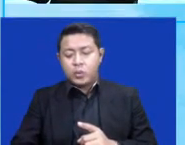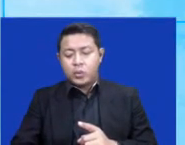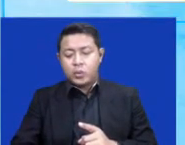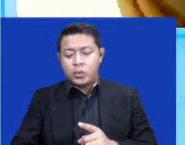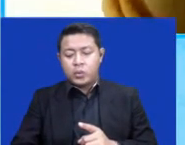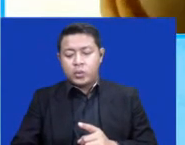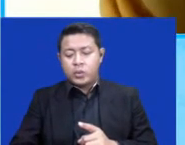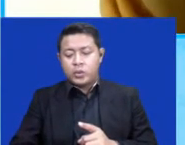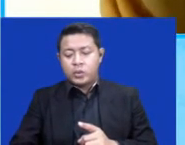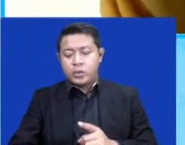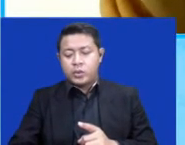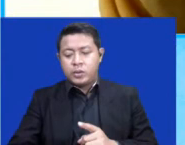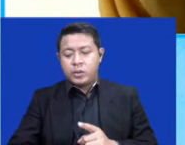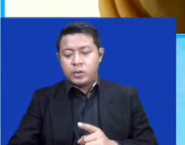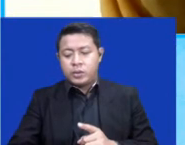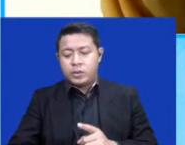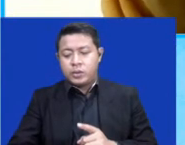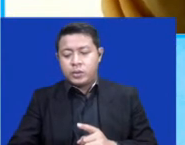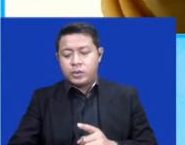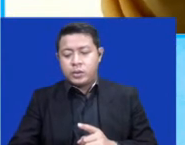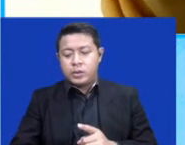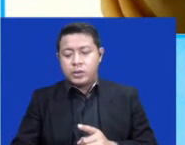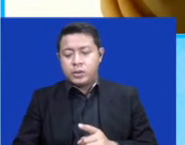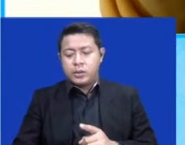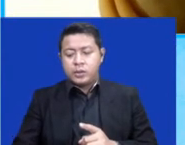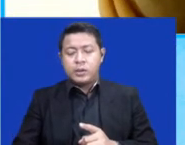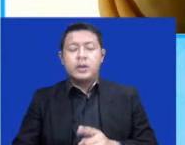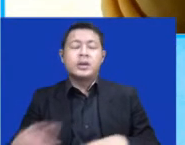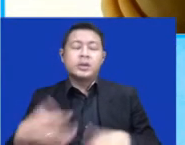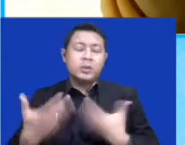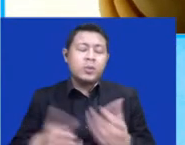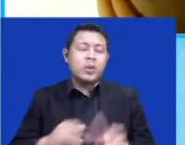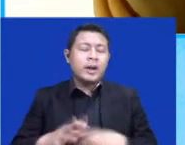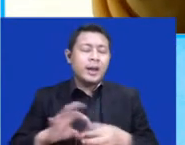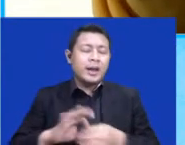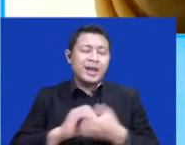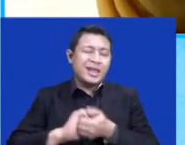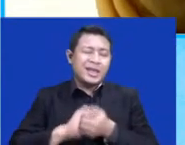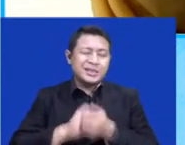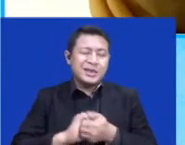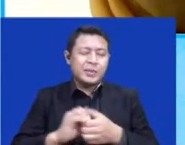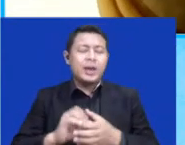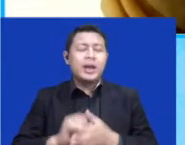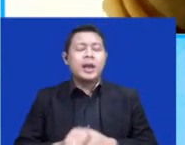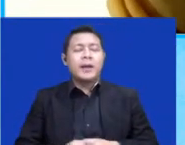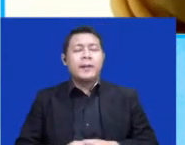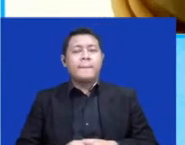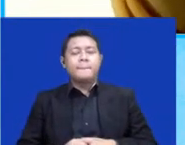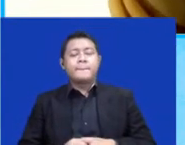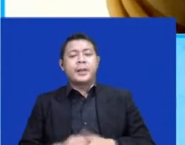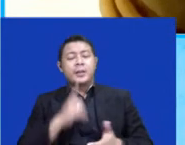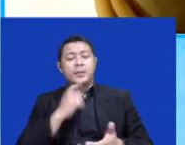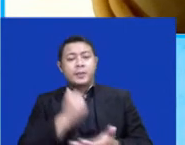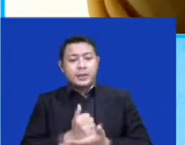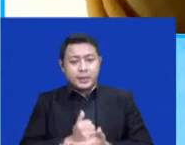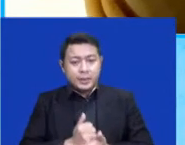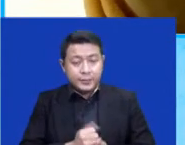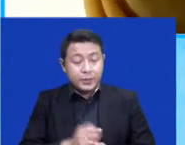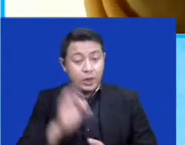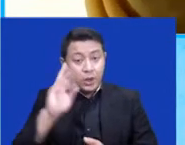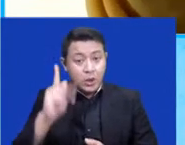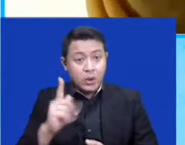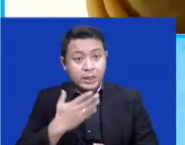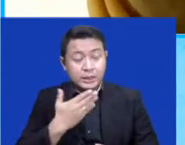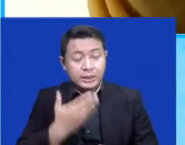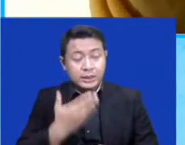bisa dilakukan bersama-sama, karena semuanya intinya adalah kolaborasi dan juga sinergi. Kemitraan itu menjadi penting. Baik, saya minta closing statement